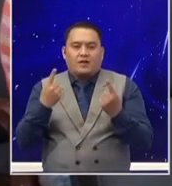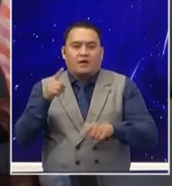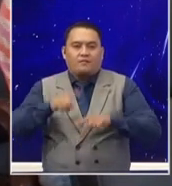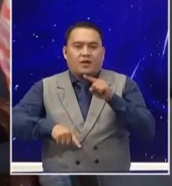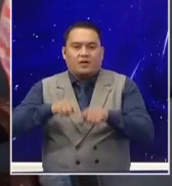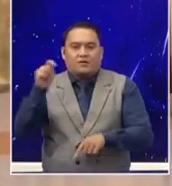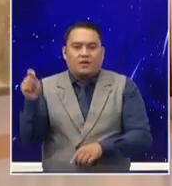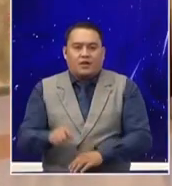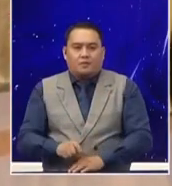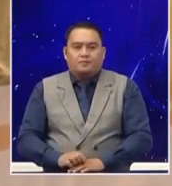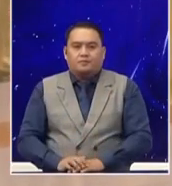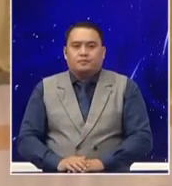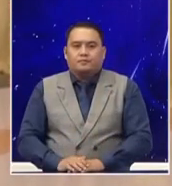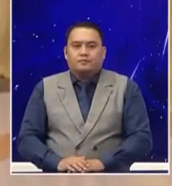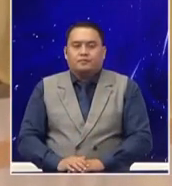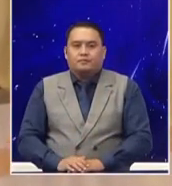войне.